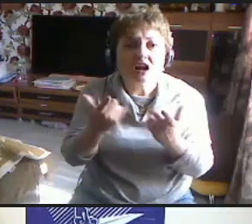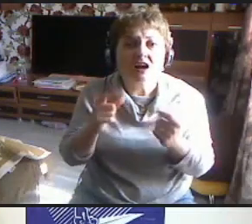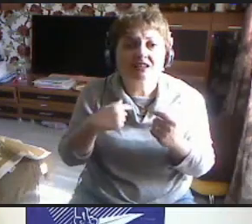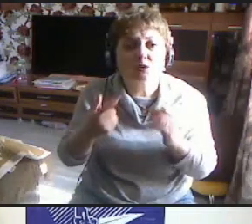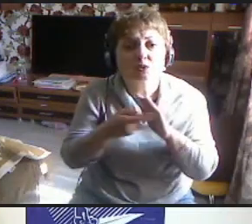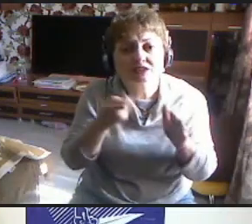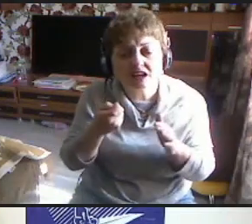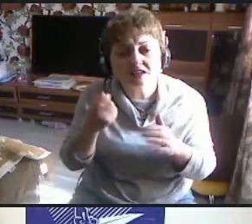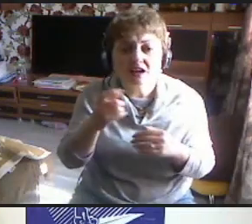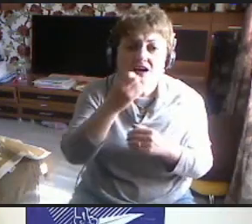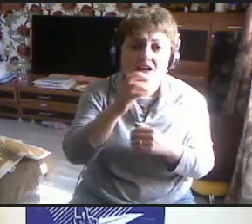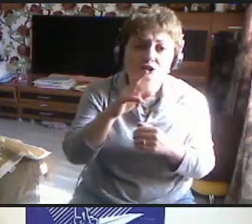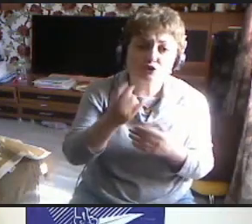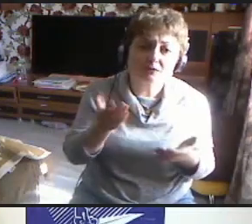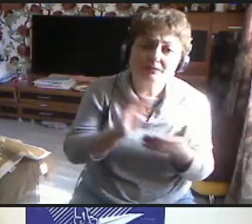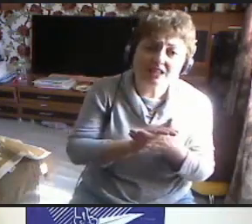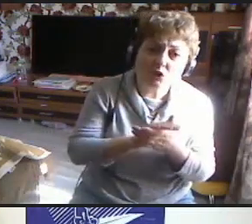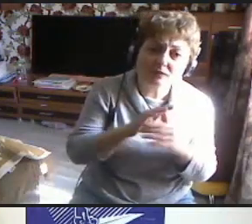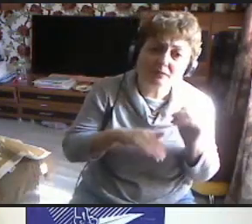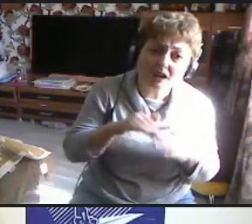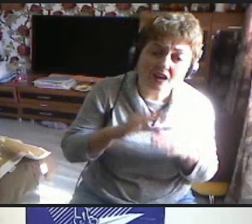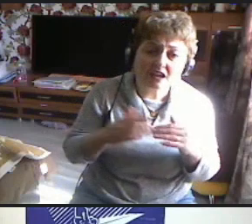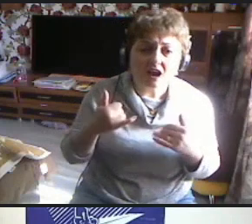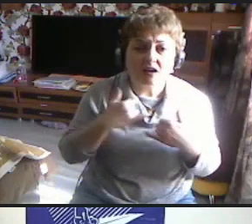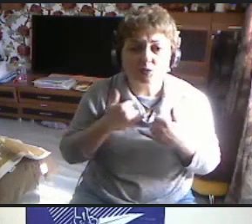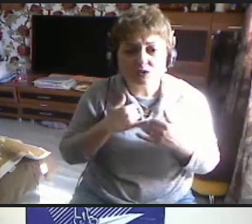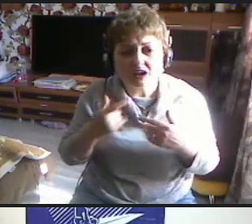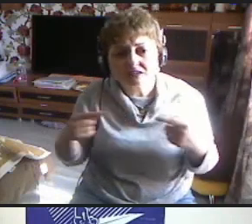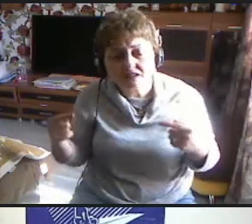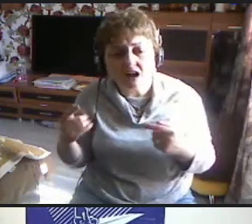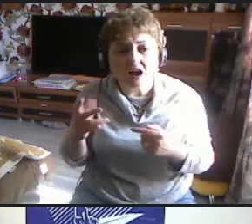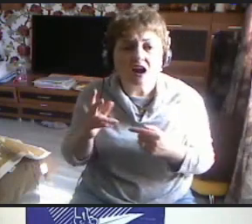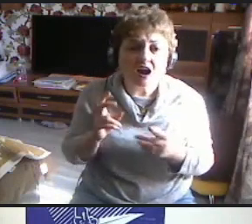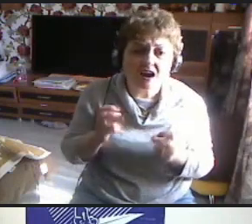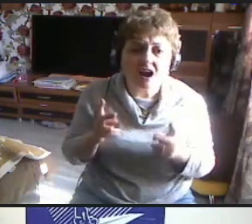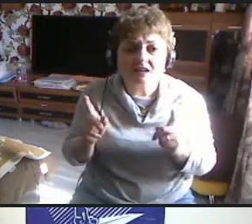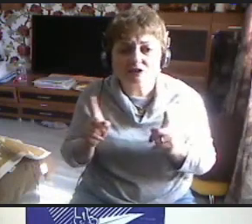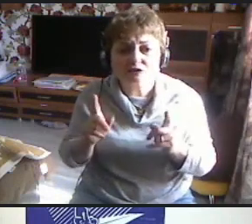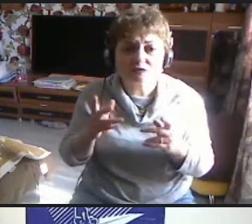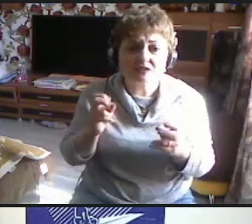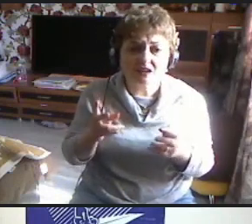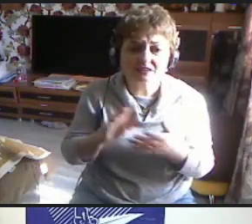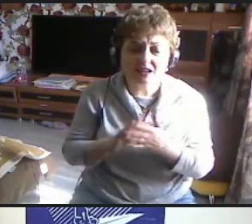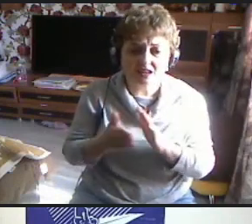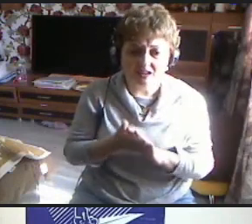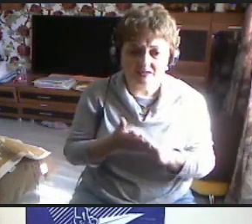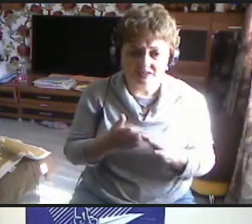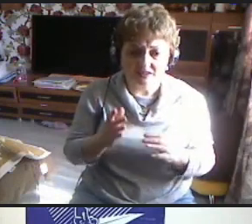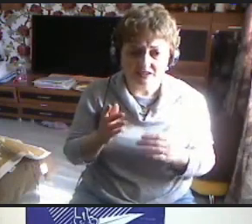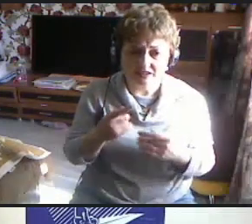бы познакомиться с практикой, а у нас вот так вот, а где и как вот складывается там еще какая-то